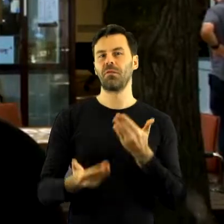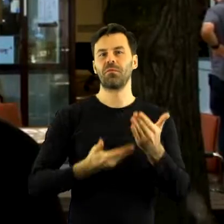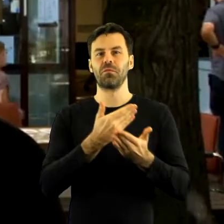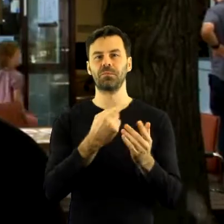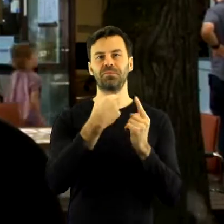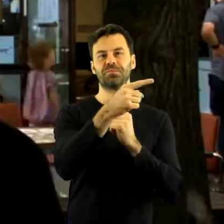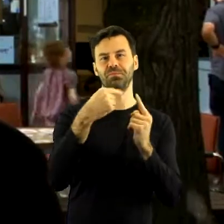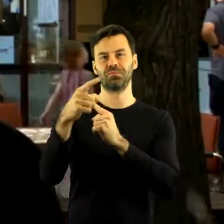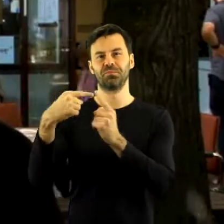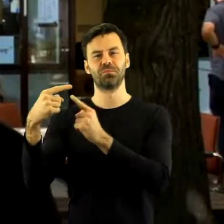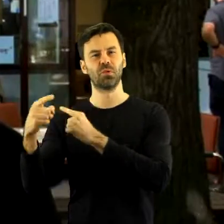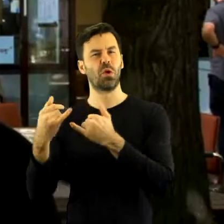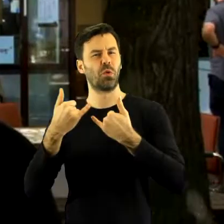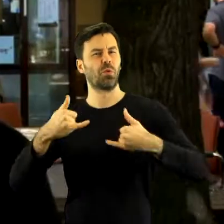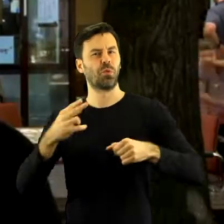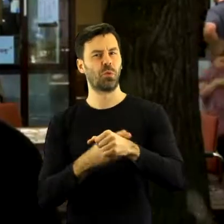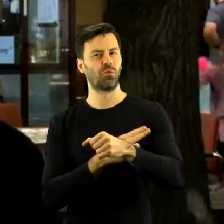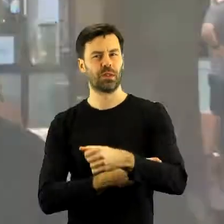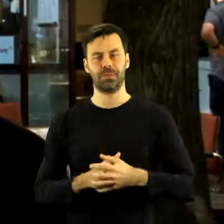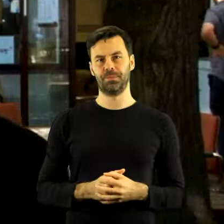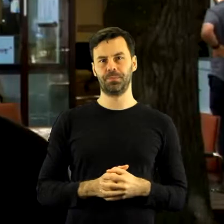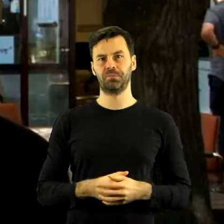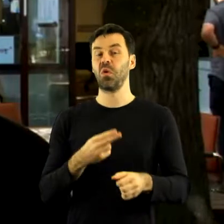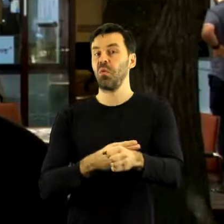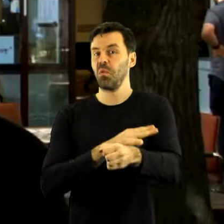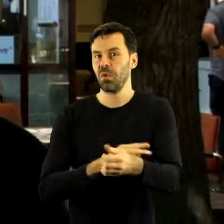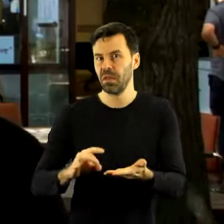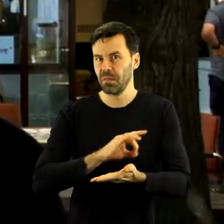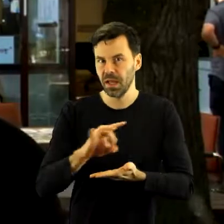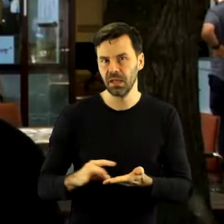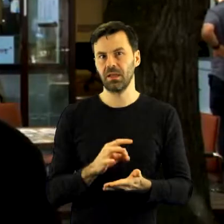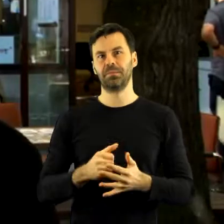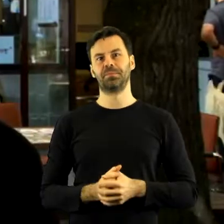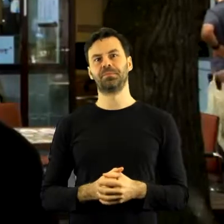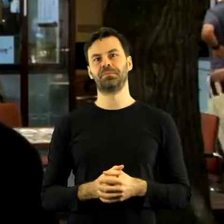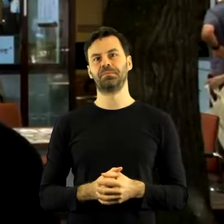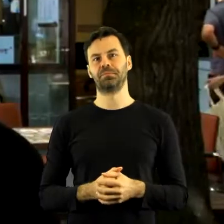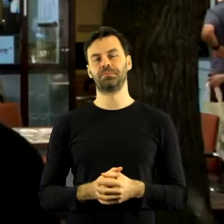wysyłanie wniosków do podmiotów zobowiązanych. Są to urzędy gmin,